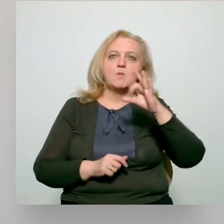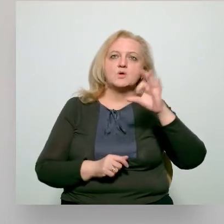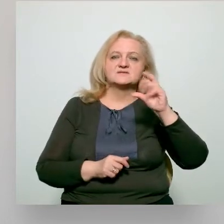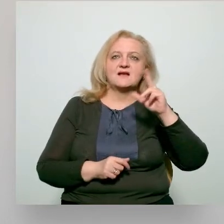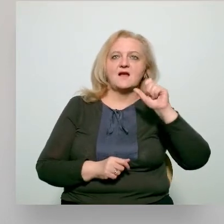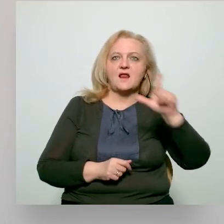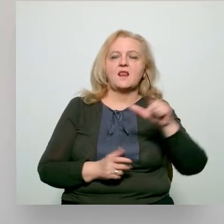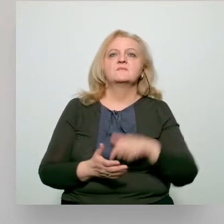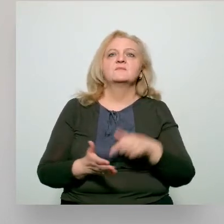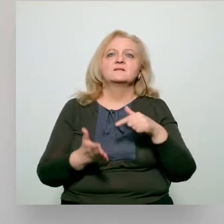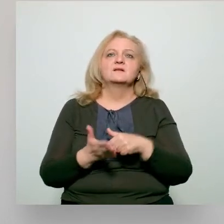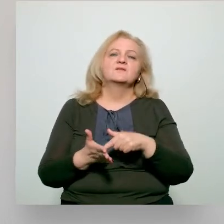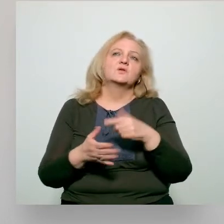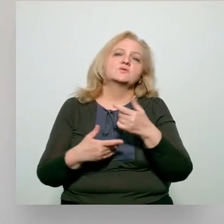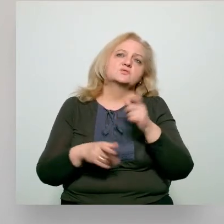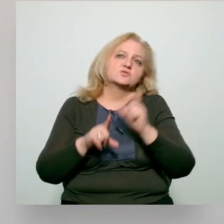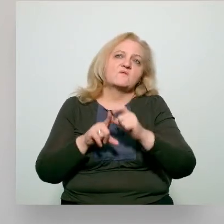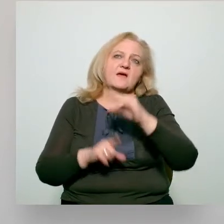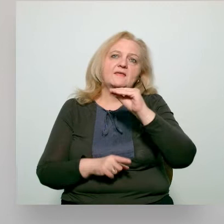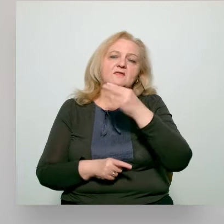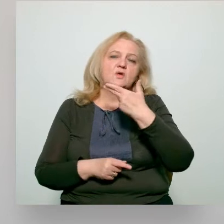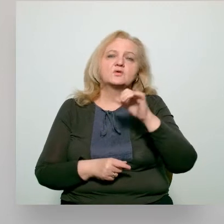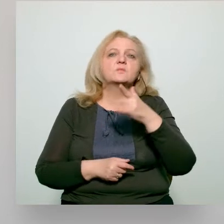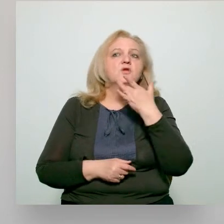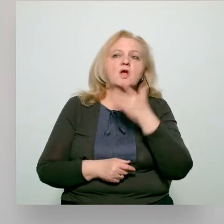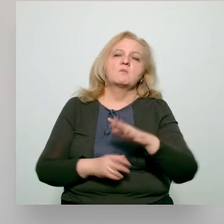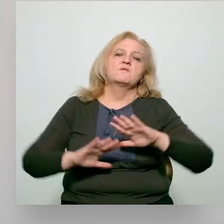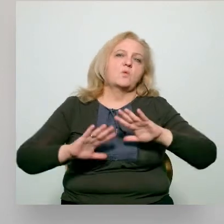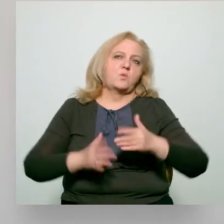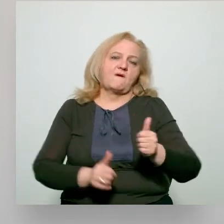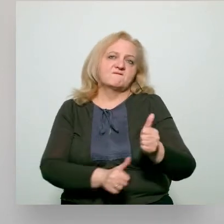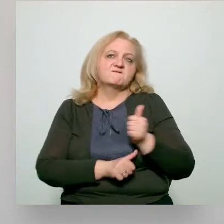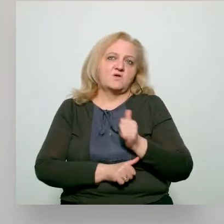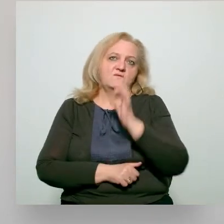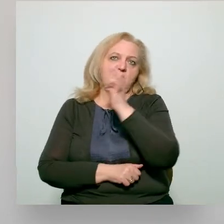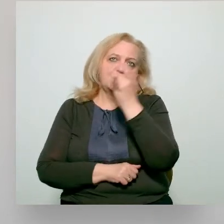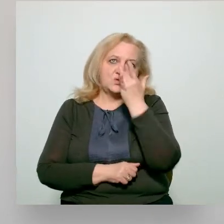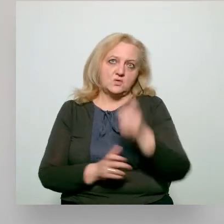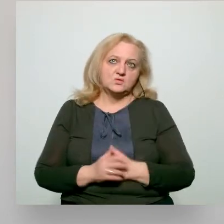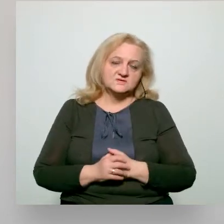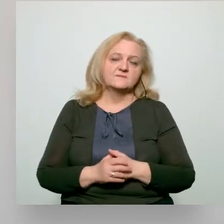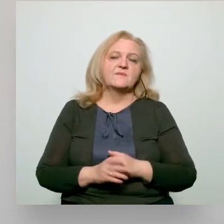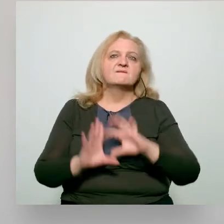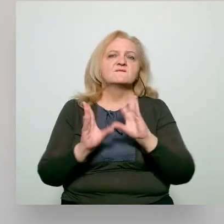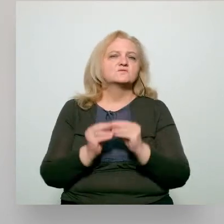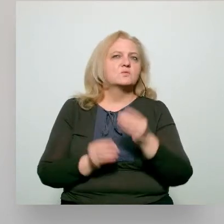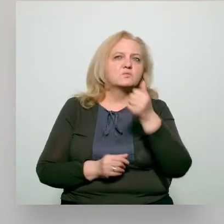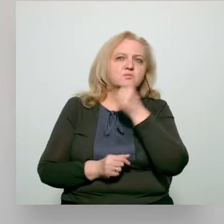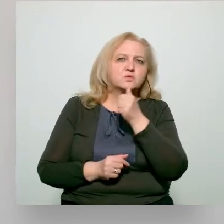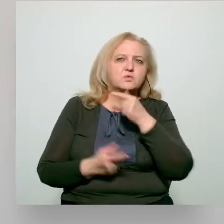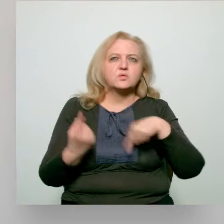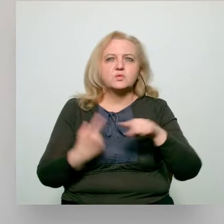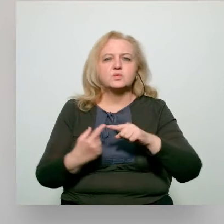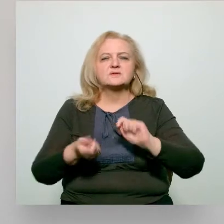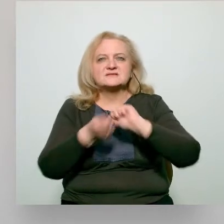Oczywiście nie chodziło tutaj o etnonim, ale o żołnierza rosyjskiego. Wszelkie próby